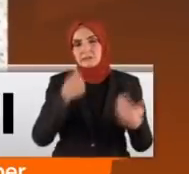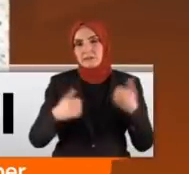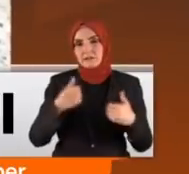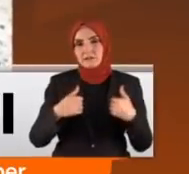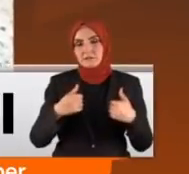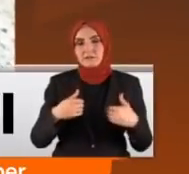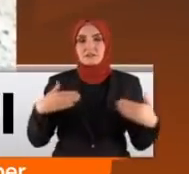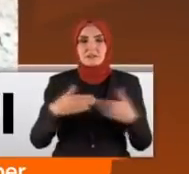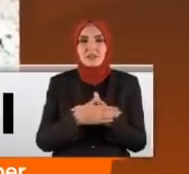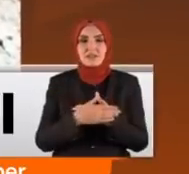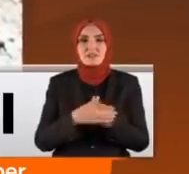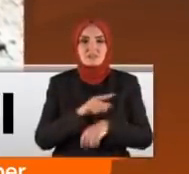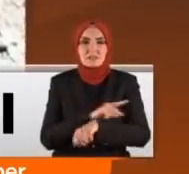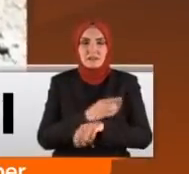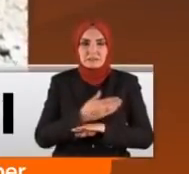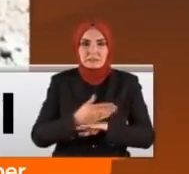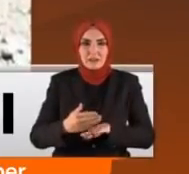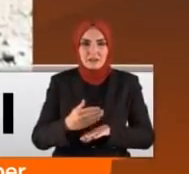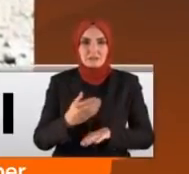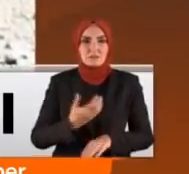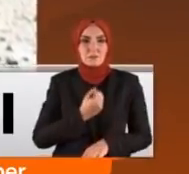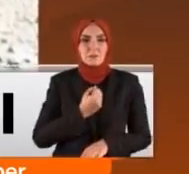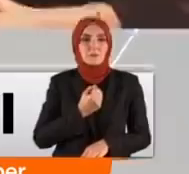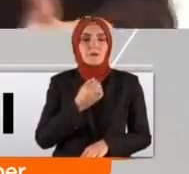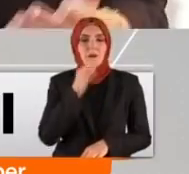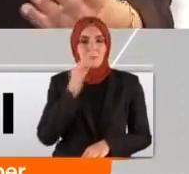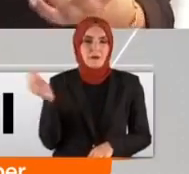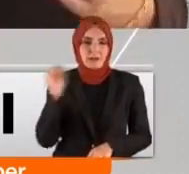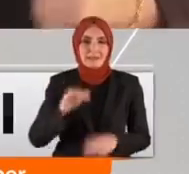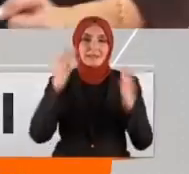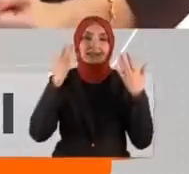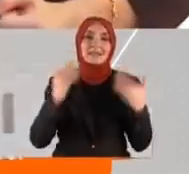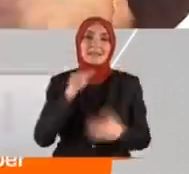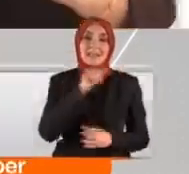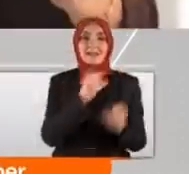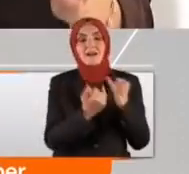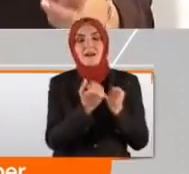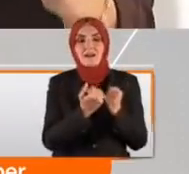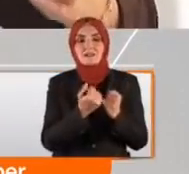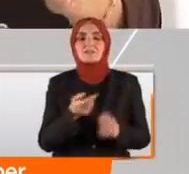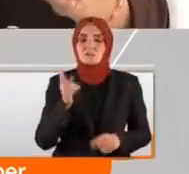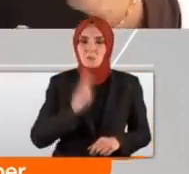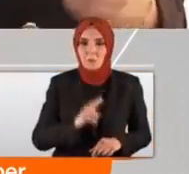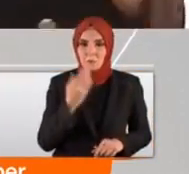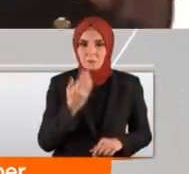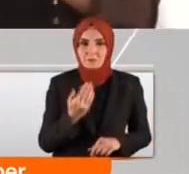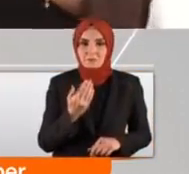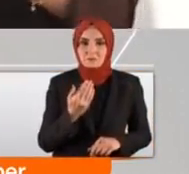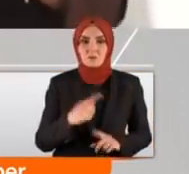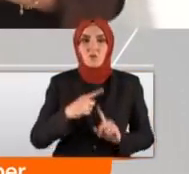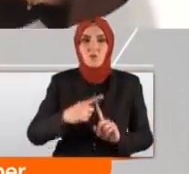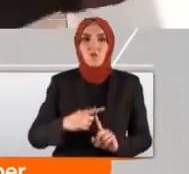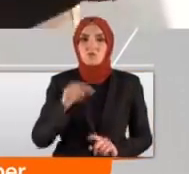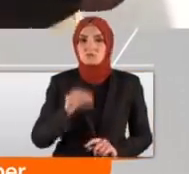daha geldi. 21 yaşındaki Beytullah Akçay da hayatını kaybetti. Torununu babasız bırakan katil zanlısı adam olayın